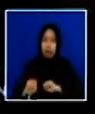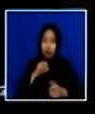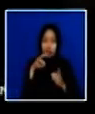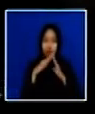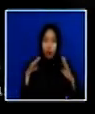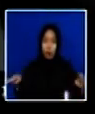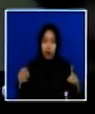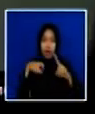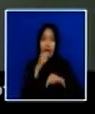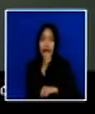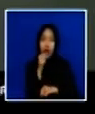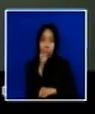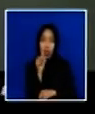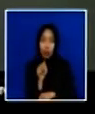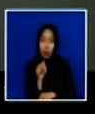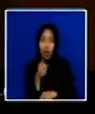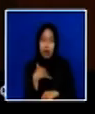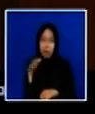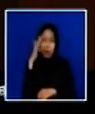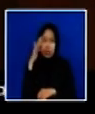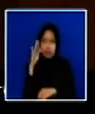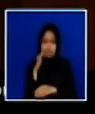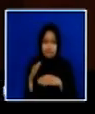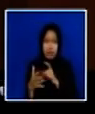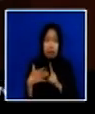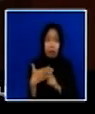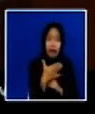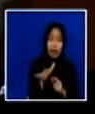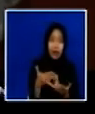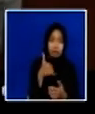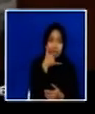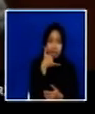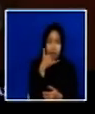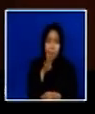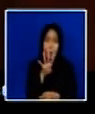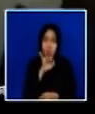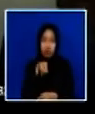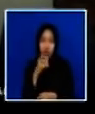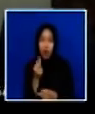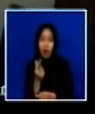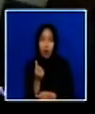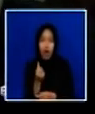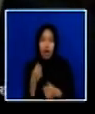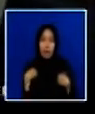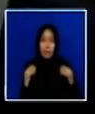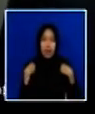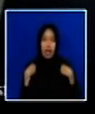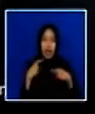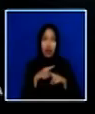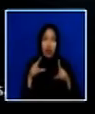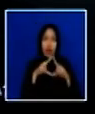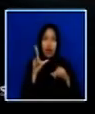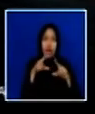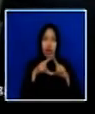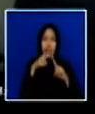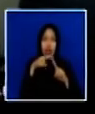sementara dari tangan tersangka polisi mengamankan sejumlah telepon genggam uang empat juta rupiah pakaian hingga alat kontrasepsi